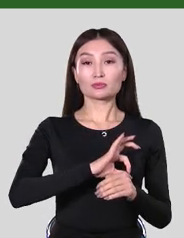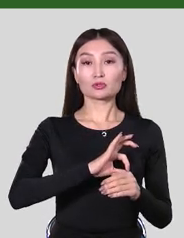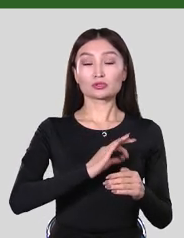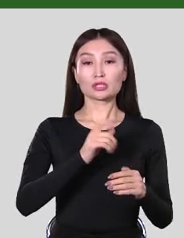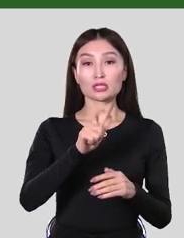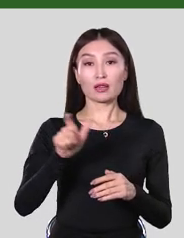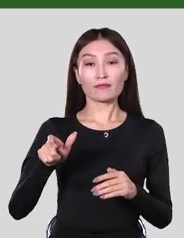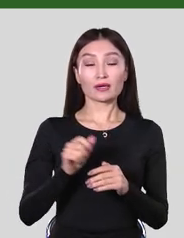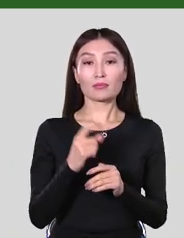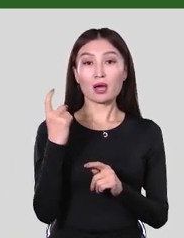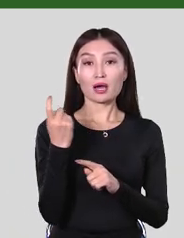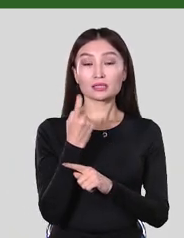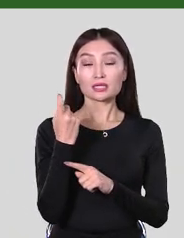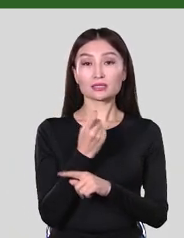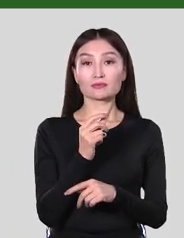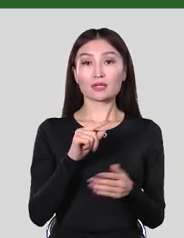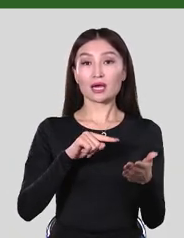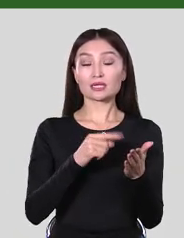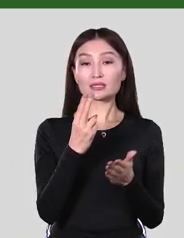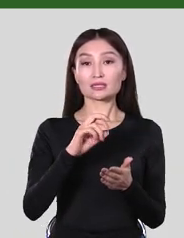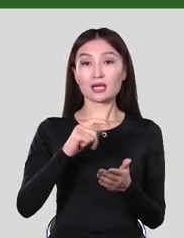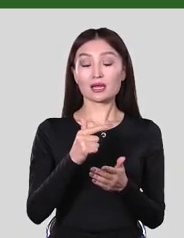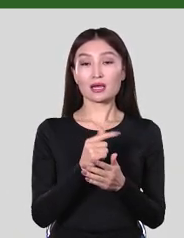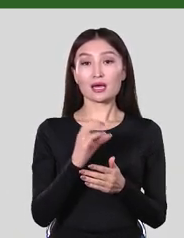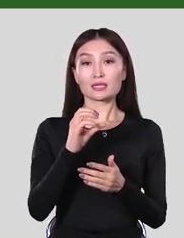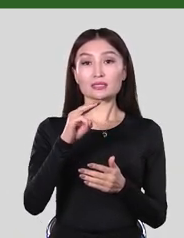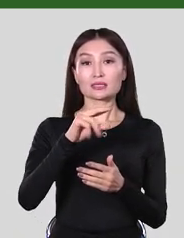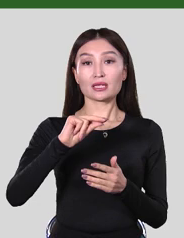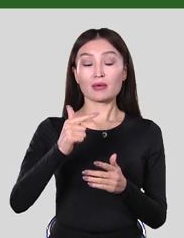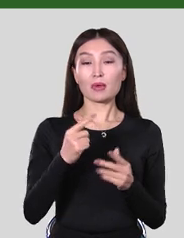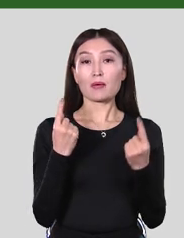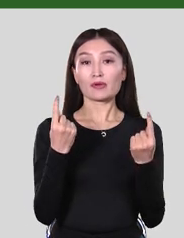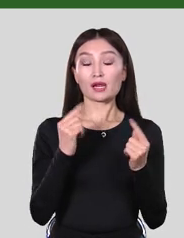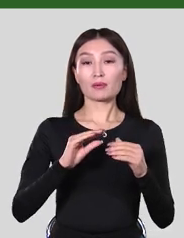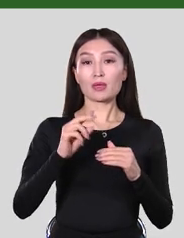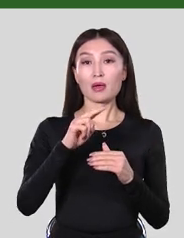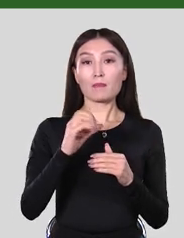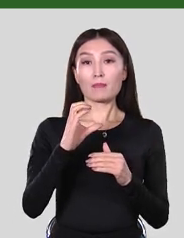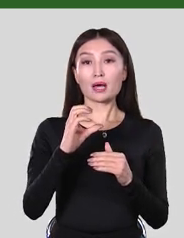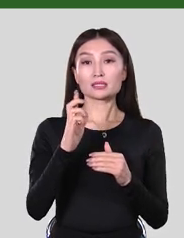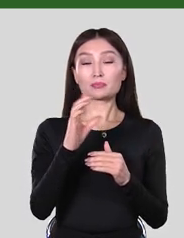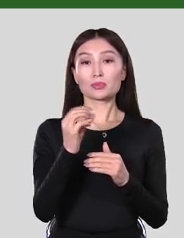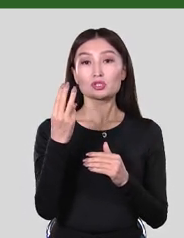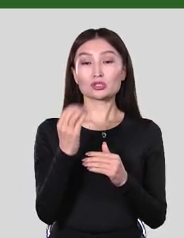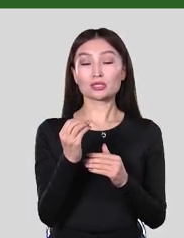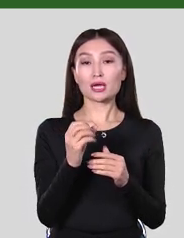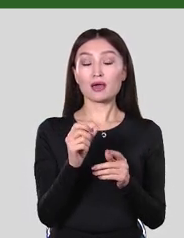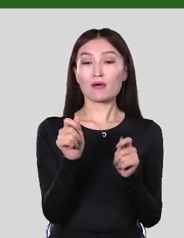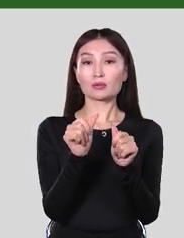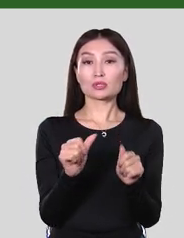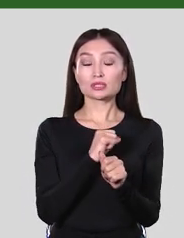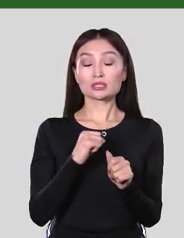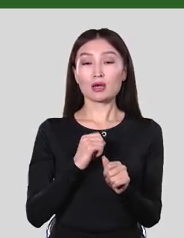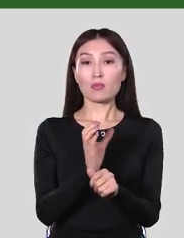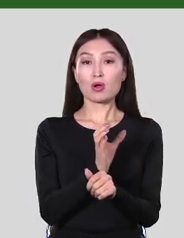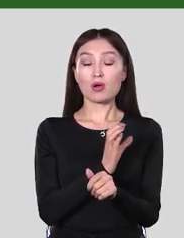человеком в хозяйственных целях. Степи – это великолепные пастбища. Здесь формируются самые